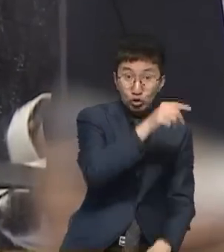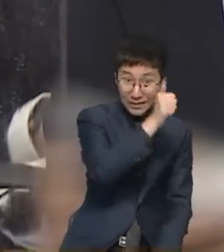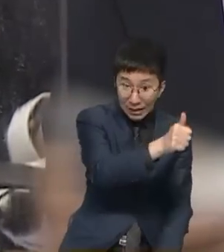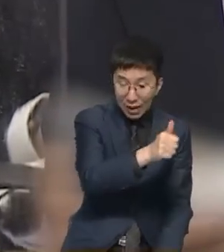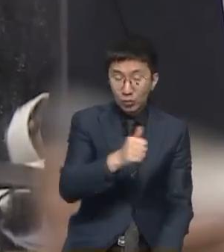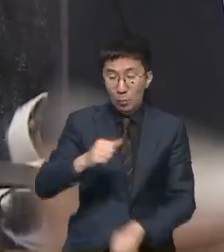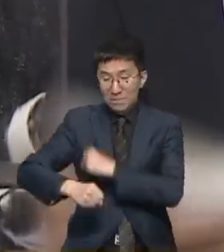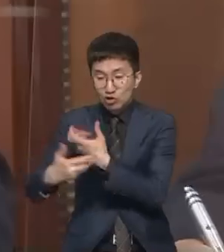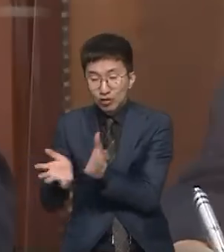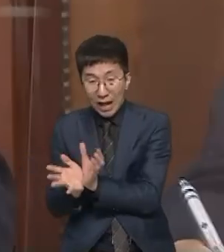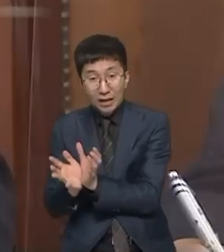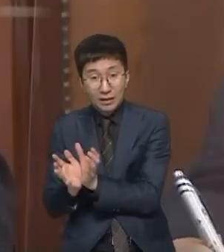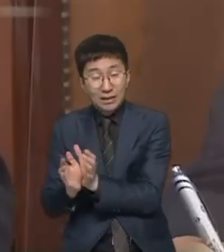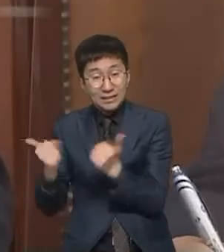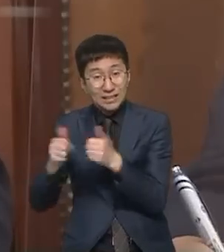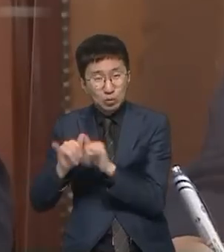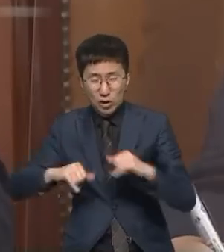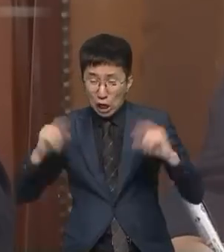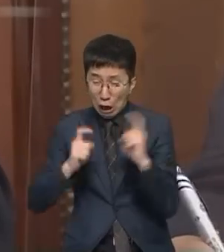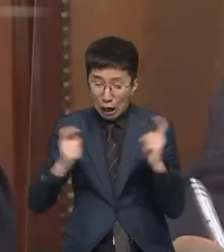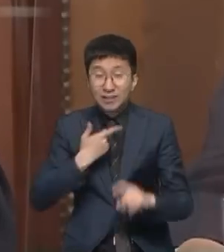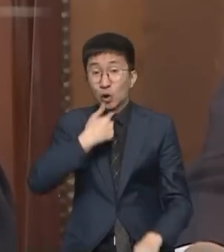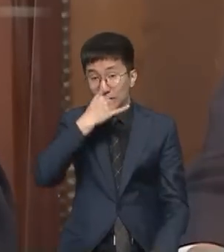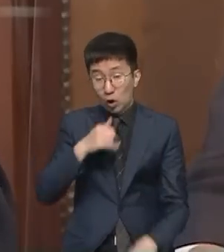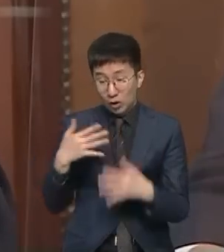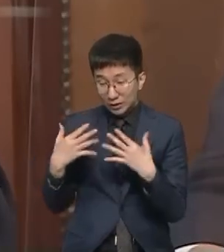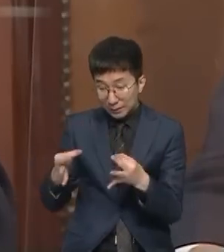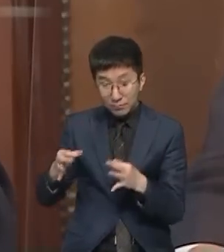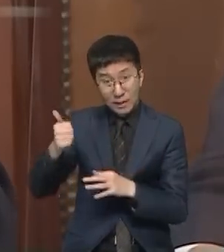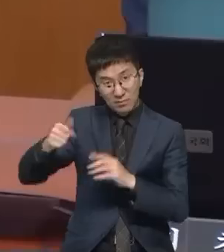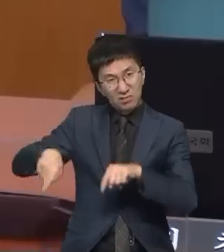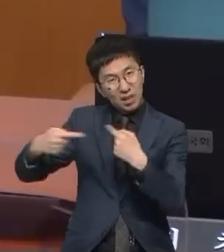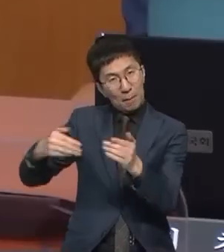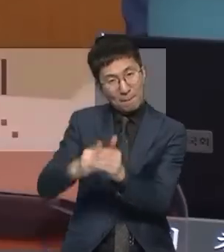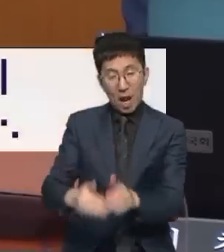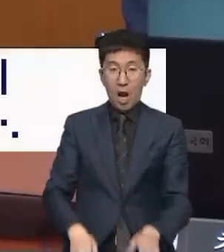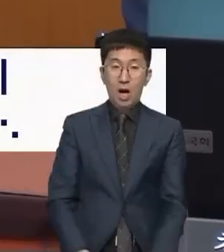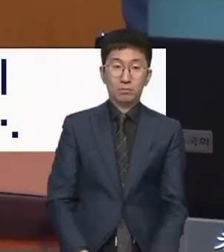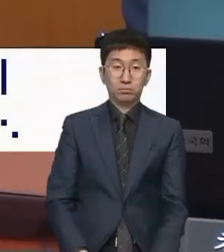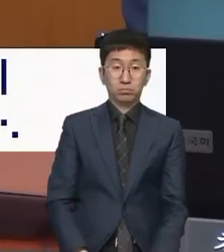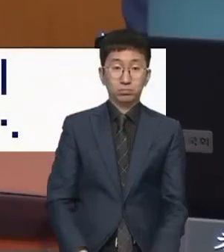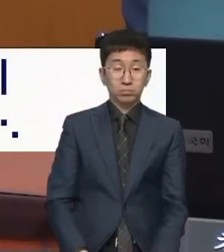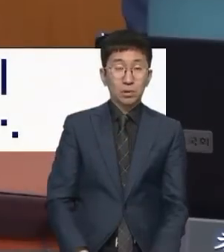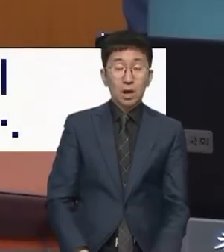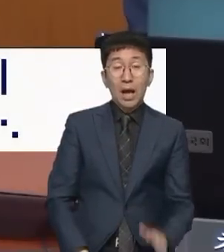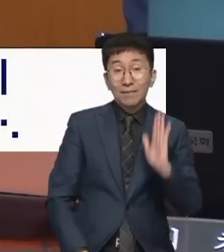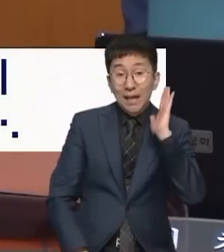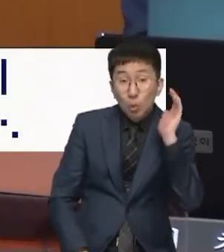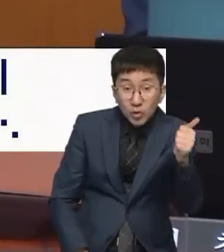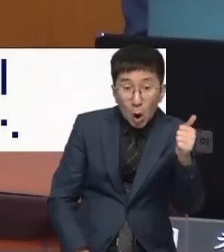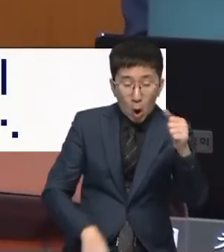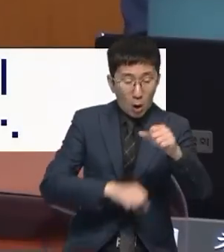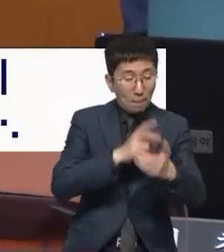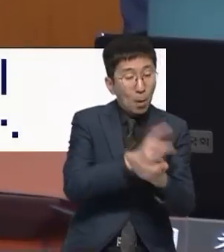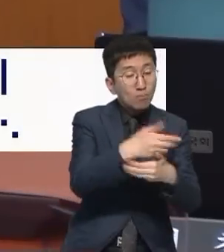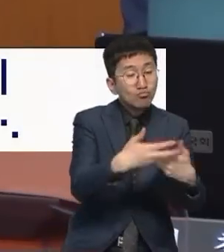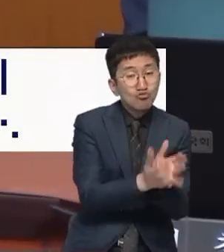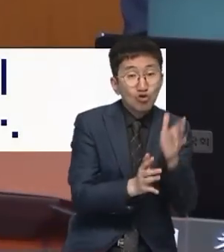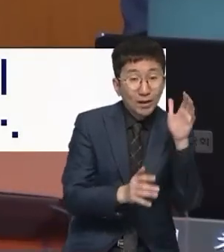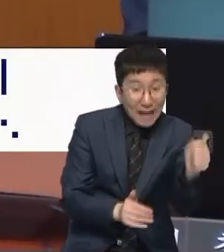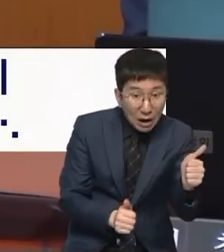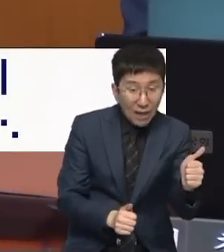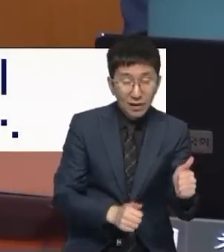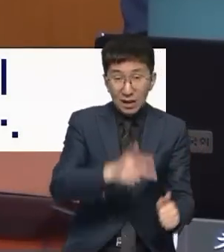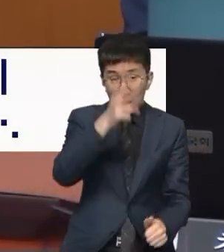설전이 벌어졌습니다. 김남국 의원도 참석해 질의했습니다. 대통령, 법무부 장관, 검찰총장이 전부 다 마약 수사와 관련된